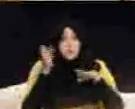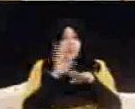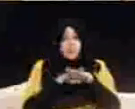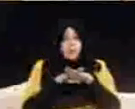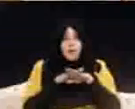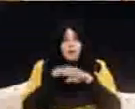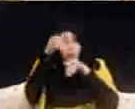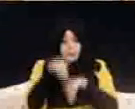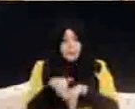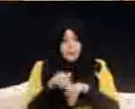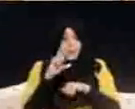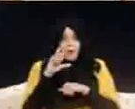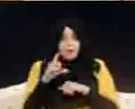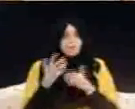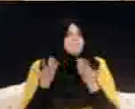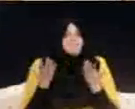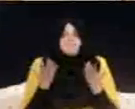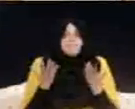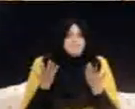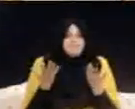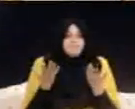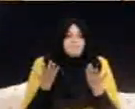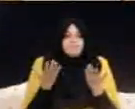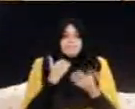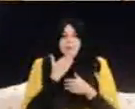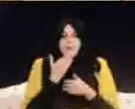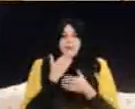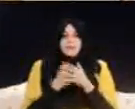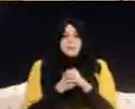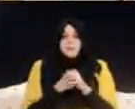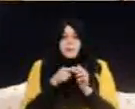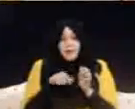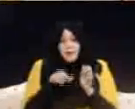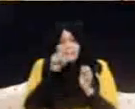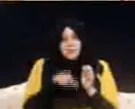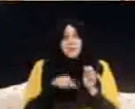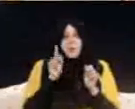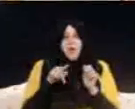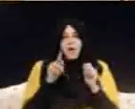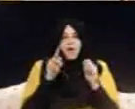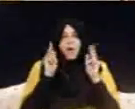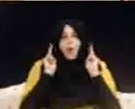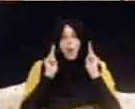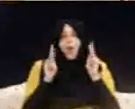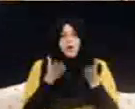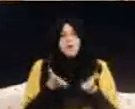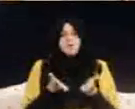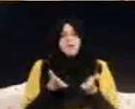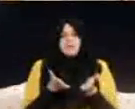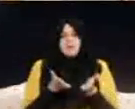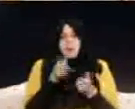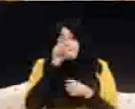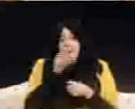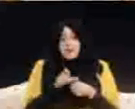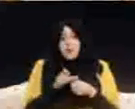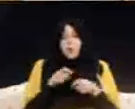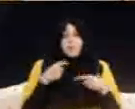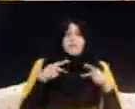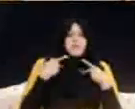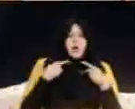يعني هذا الامتهان هذا مش مليح. هو هذا الميت عنده كرامة، الإنسان مكرم